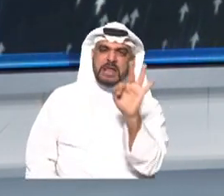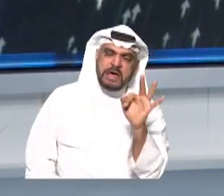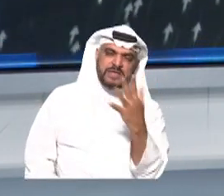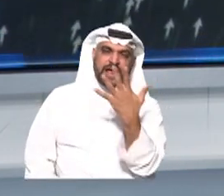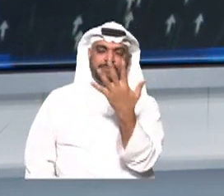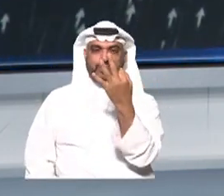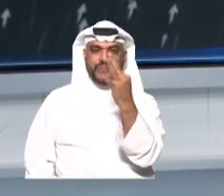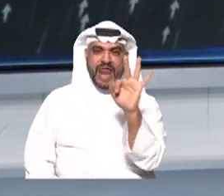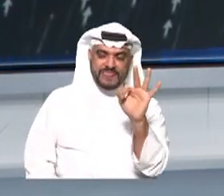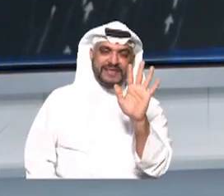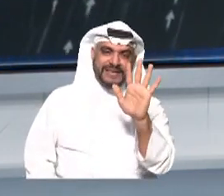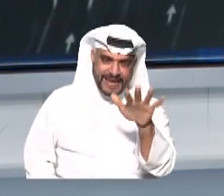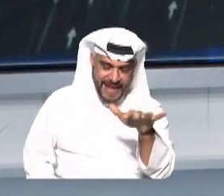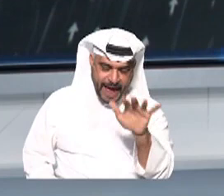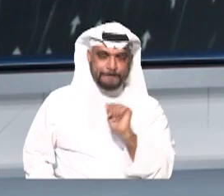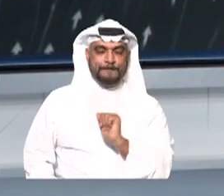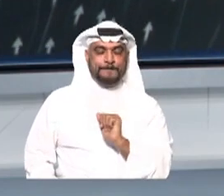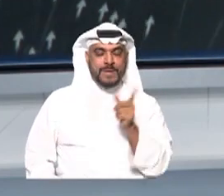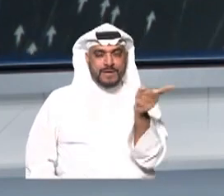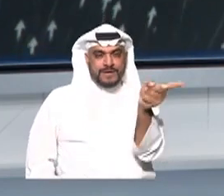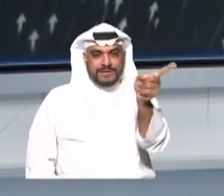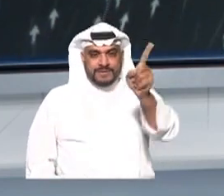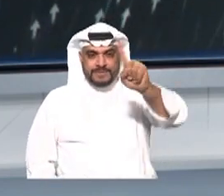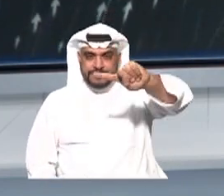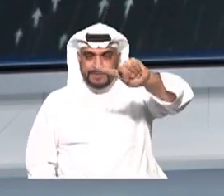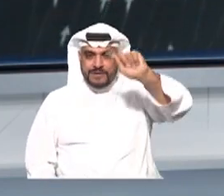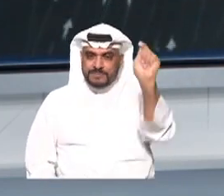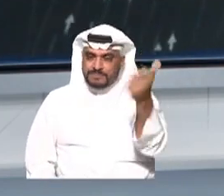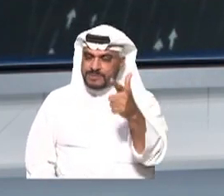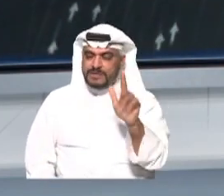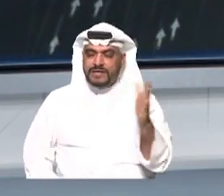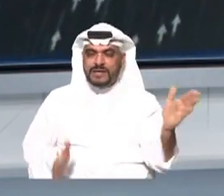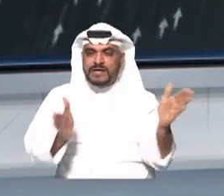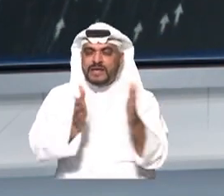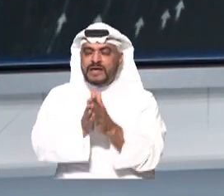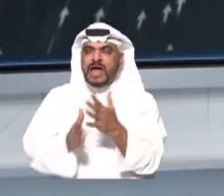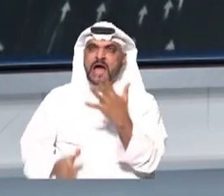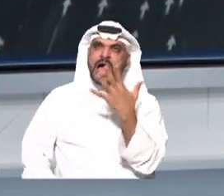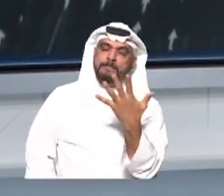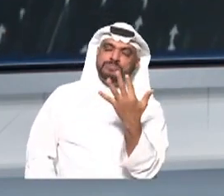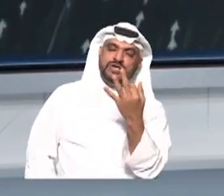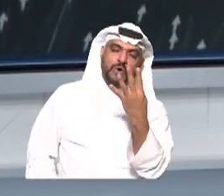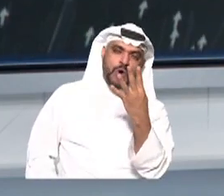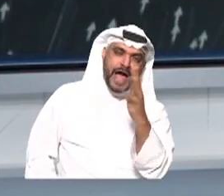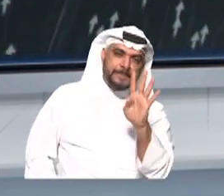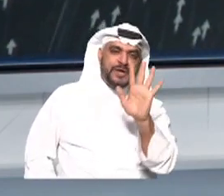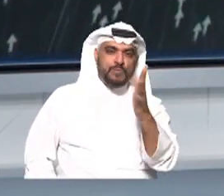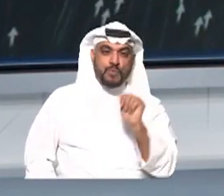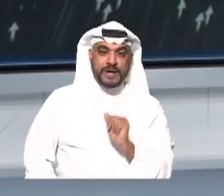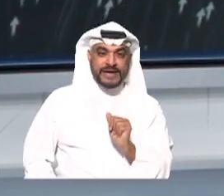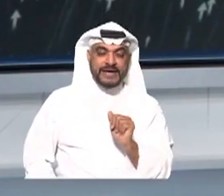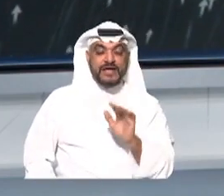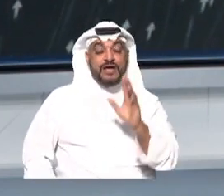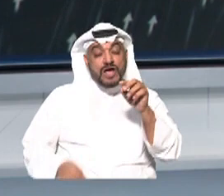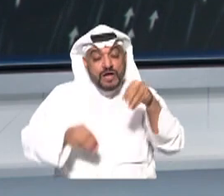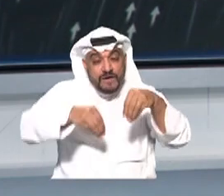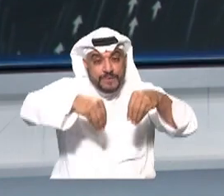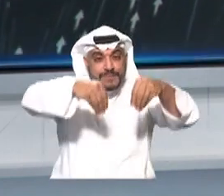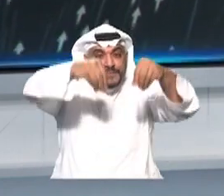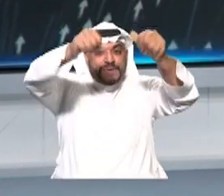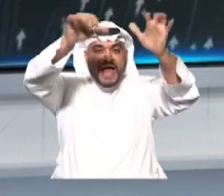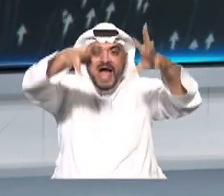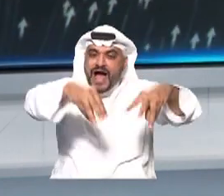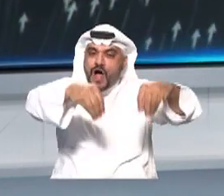وارد على فترات، قد تصل سرعة هبات الهواء ما بين 12 إلى 45 كيلو متر في الساعة، لذلك فرص الغبار واردة على